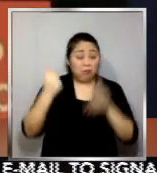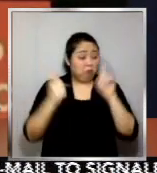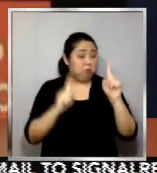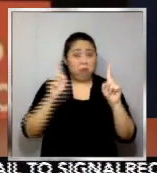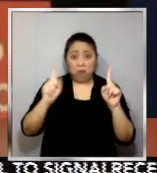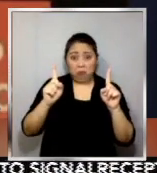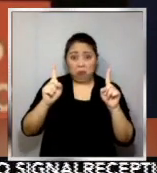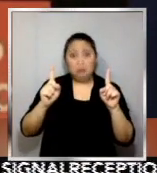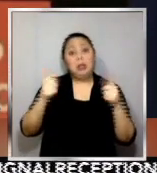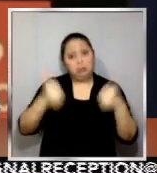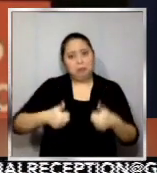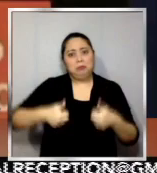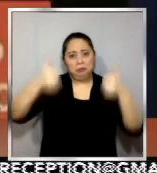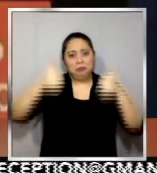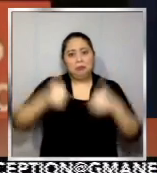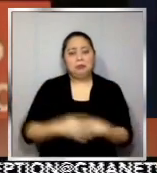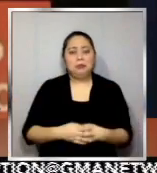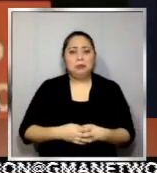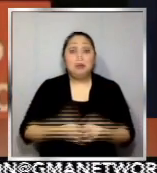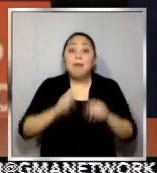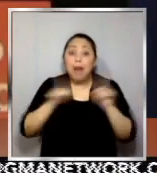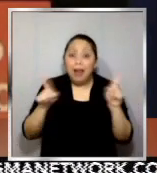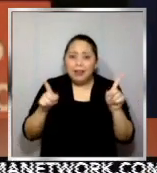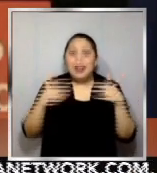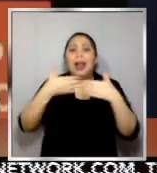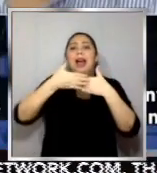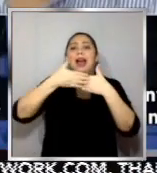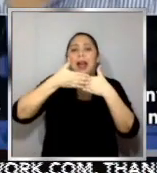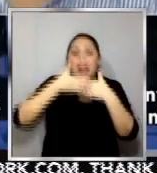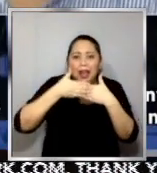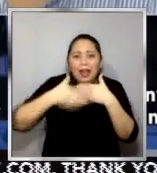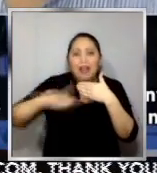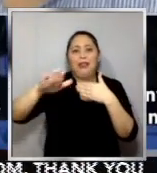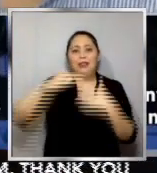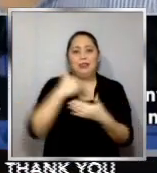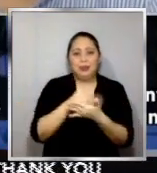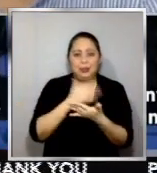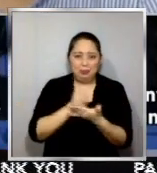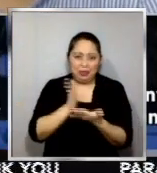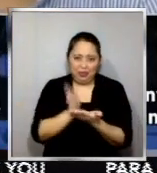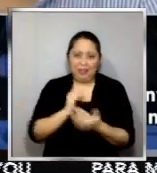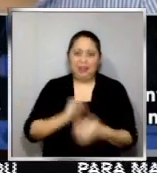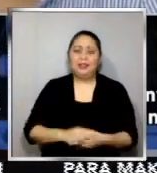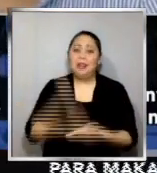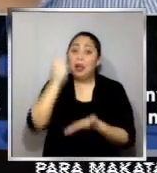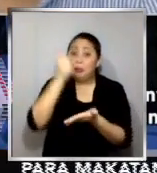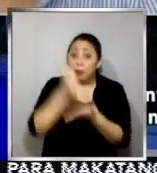the budget po ah, after the budget in the House. Joseph Morong, Nakatutok, 24 Oras.